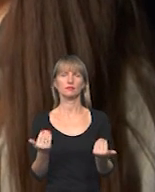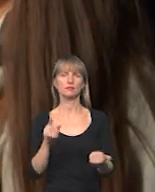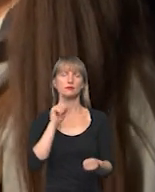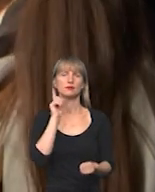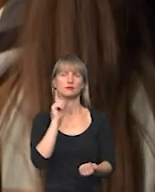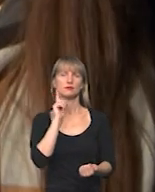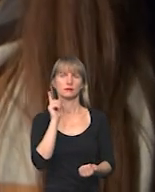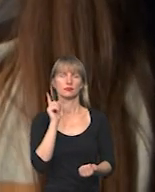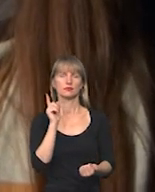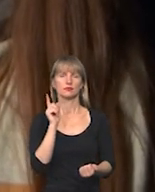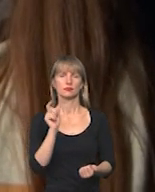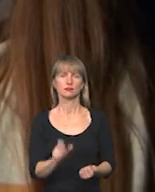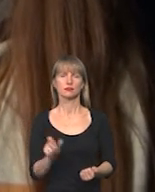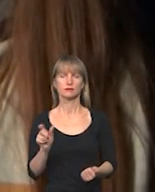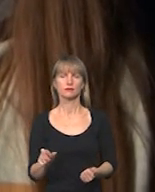молодь